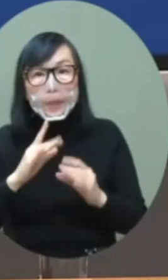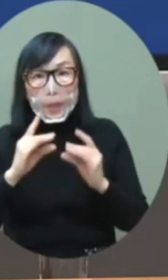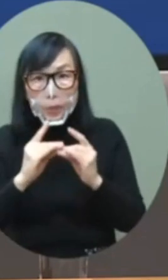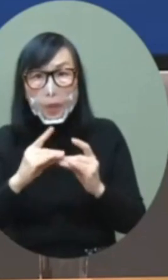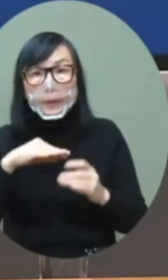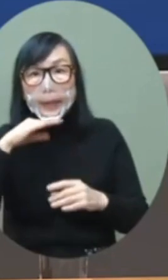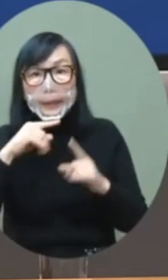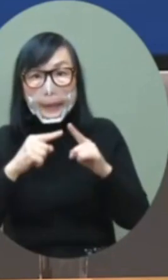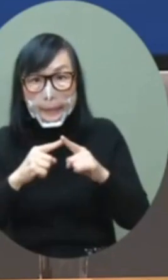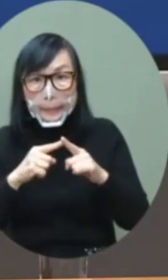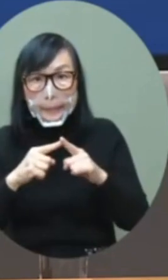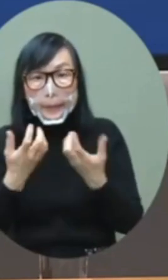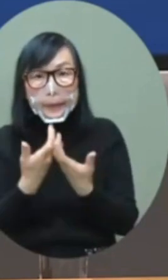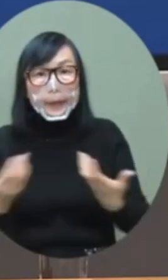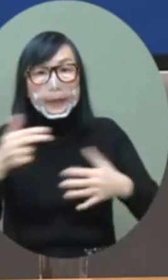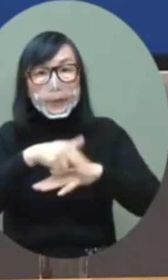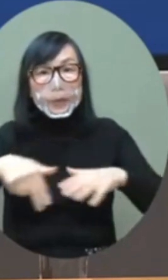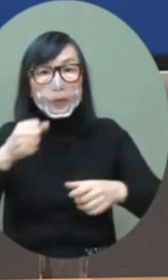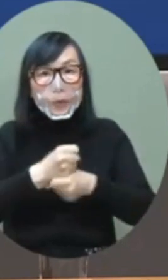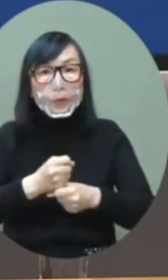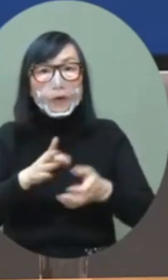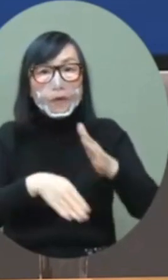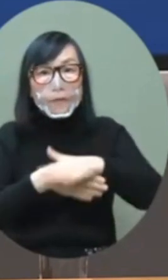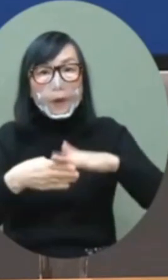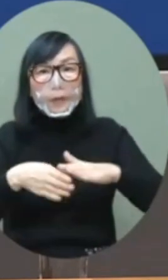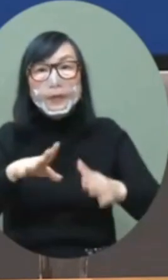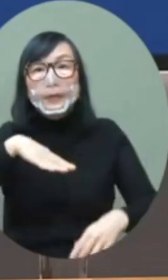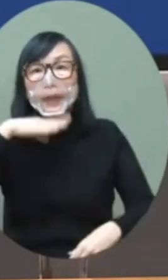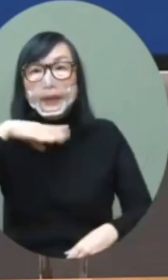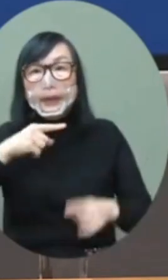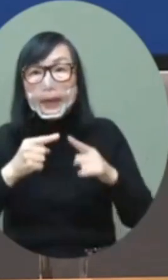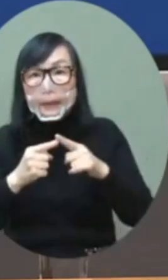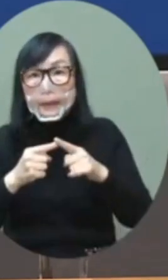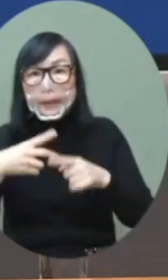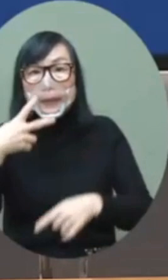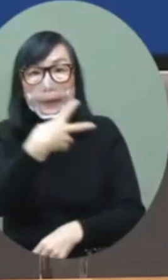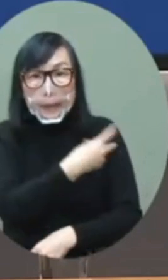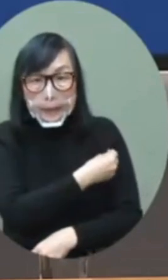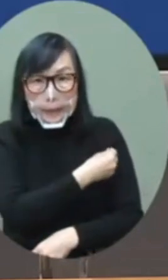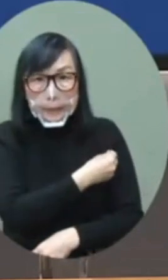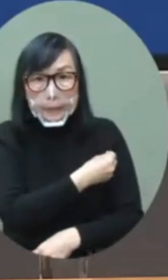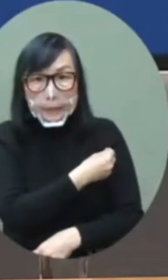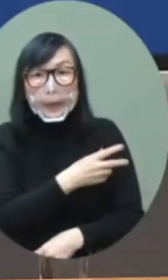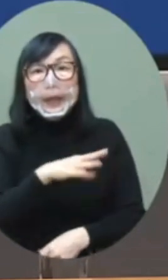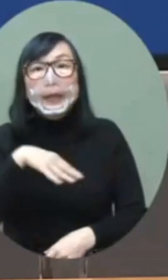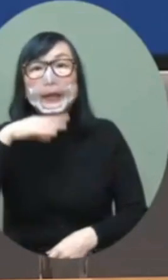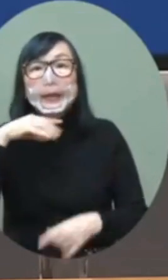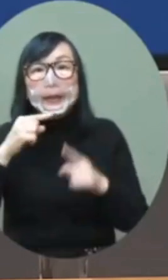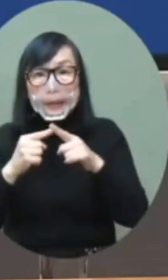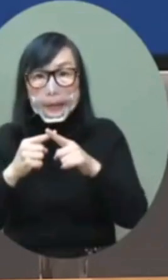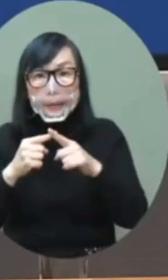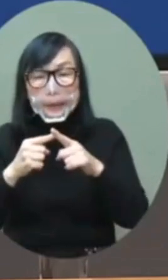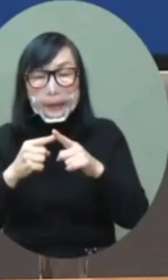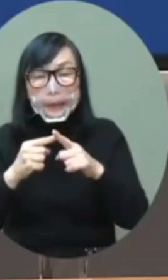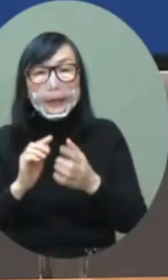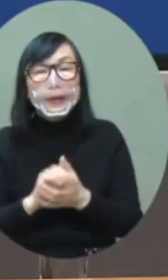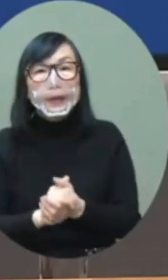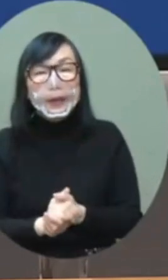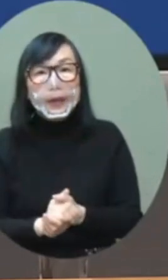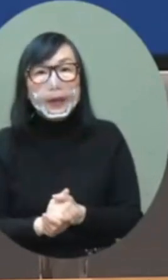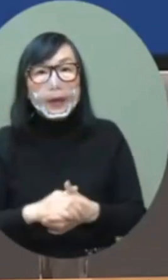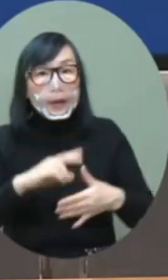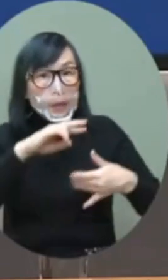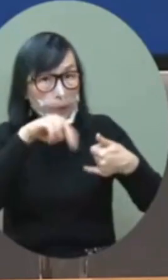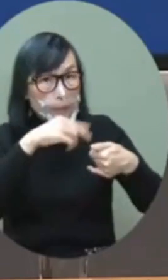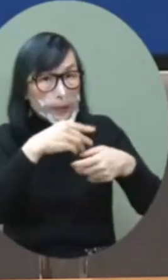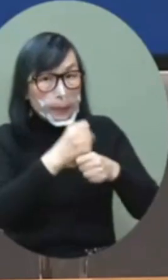設施希望做到啲房等人，打針係針等人啊。所以同樣地咧，檢測